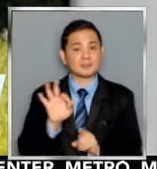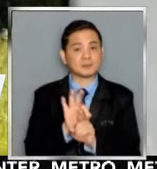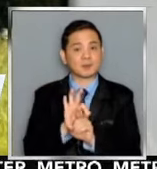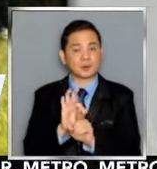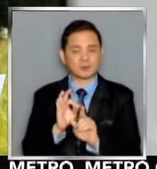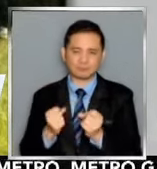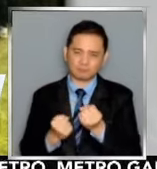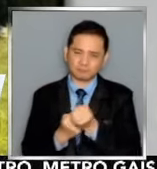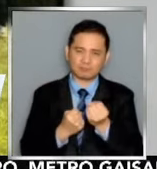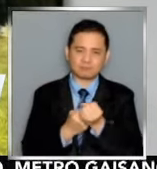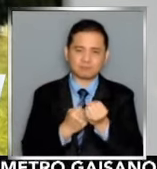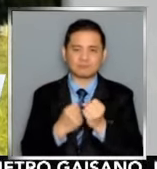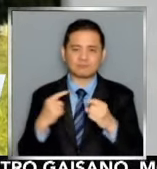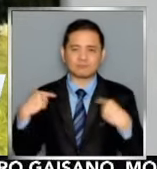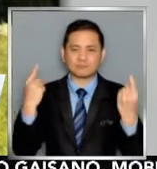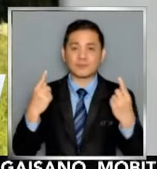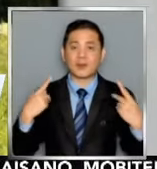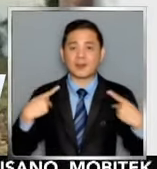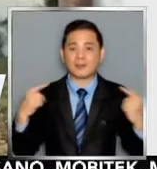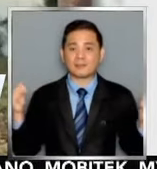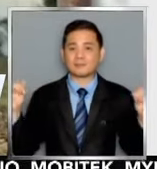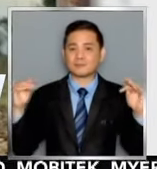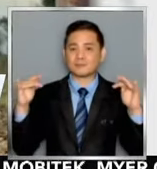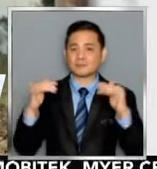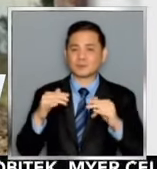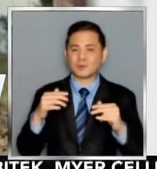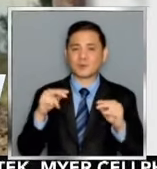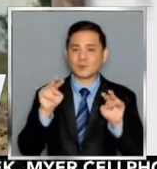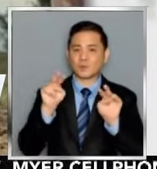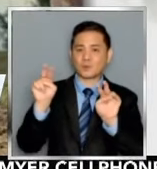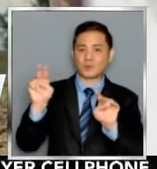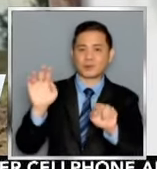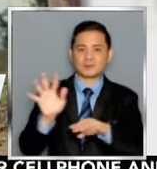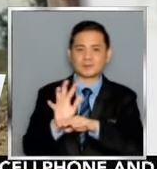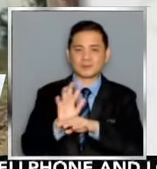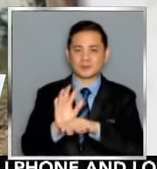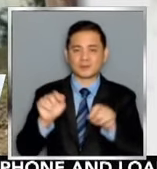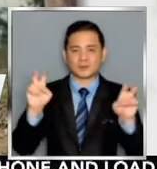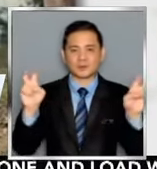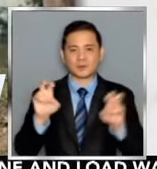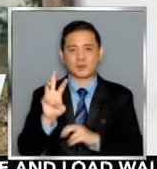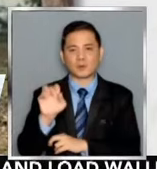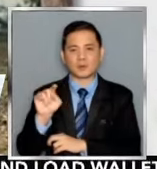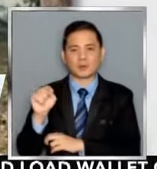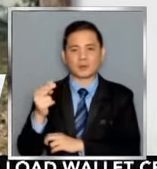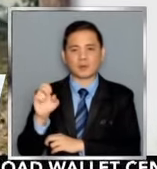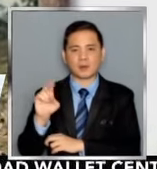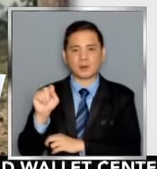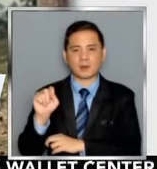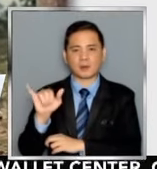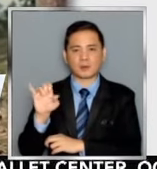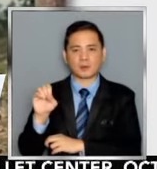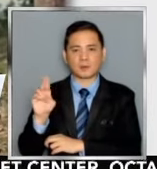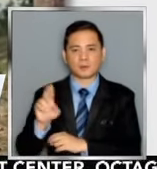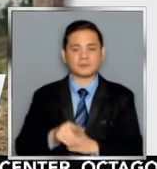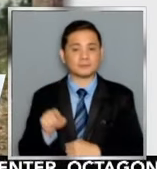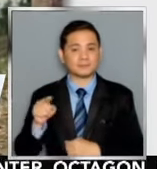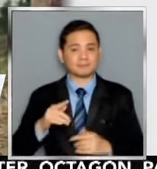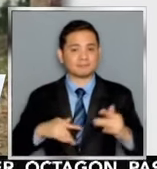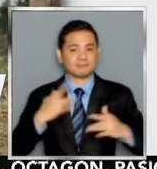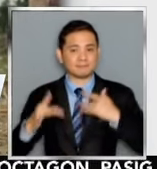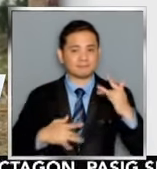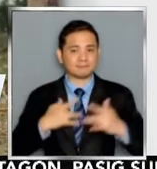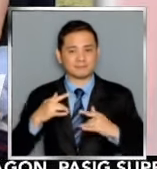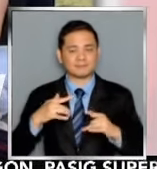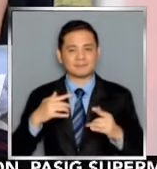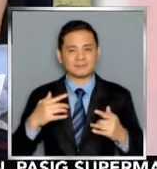nagkaroon pa ng block screening para sa kanyang pelikula na Without You. Excited na rin ang pambansang Ginoo sa Thanksgiving event nila ni Barbie